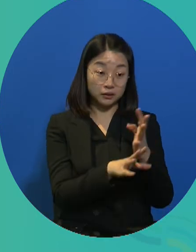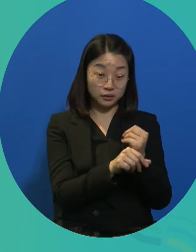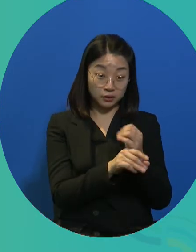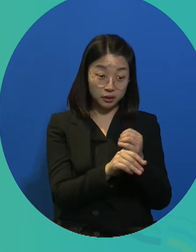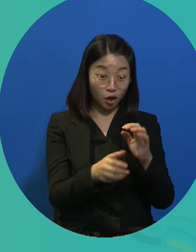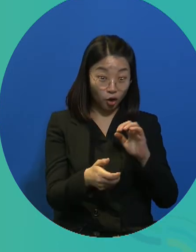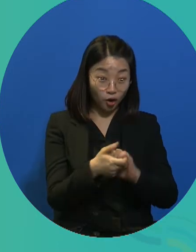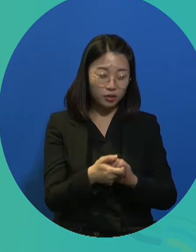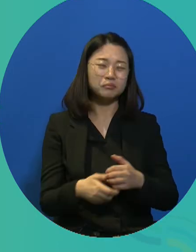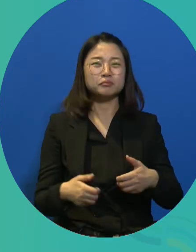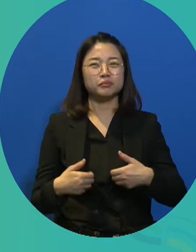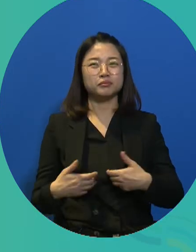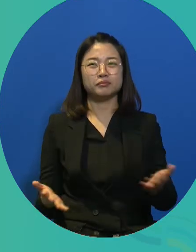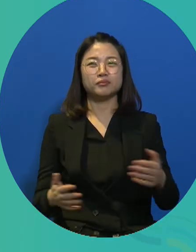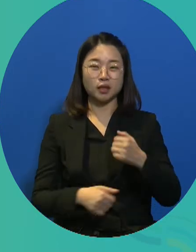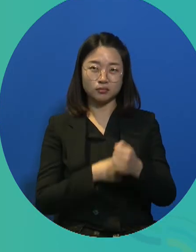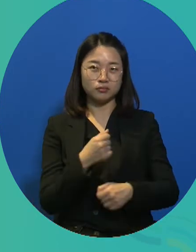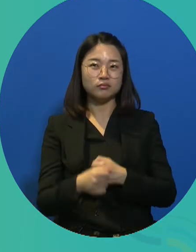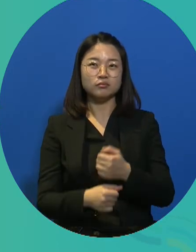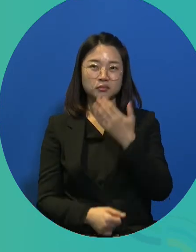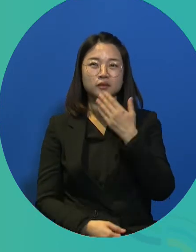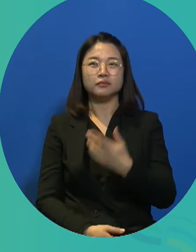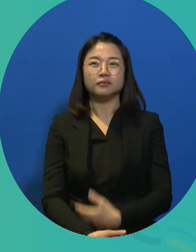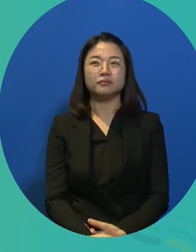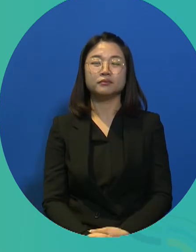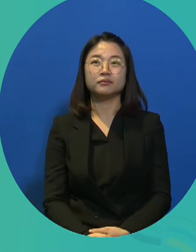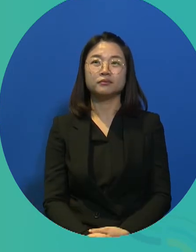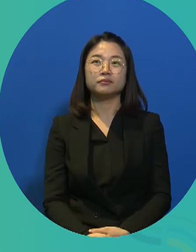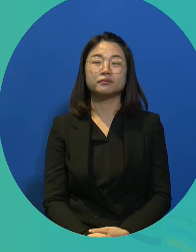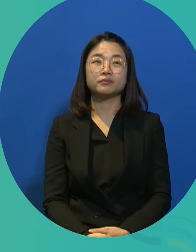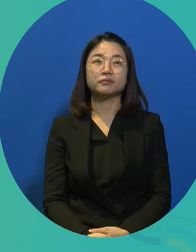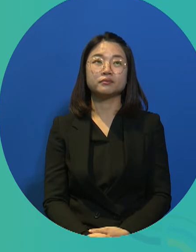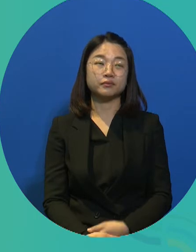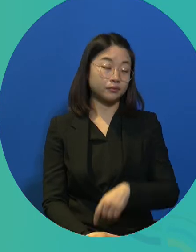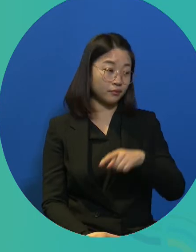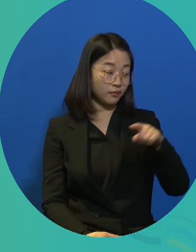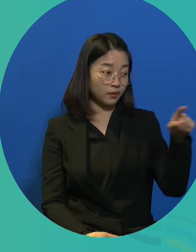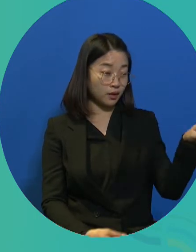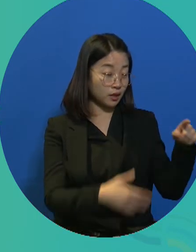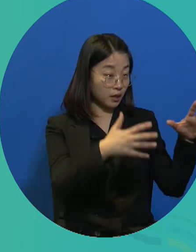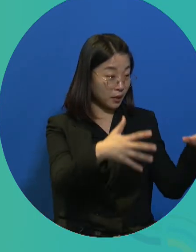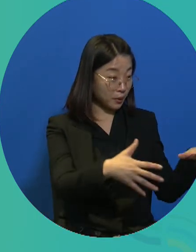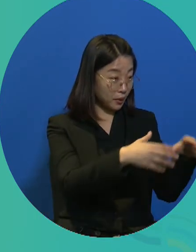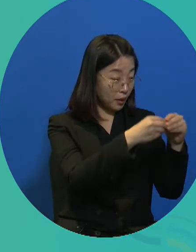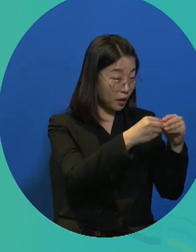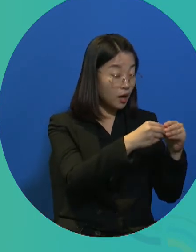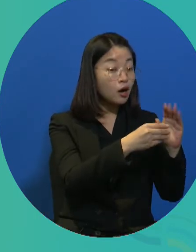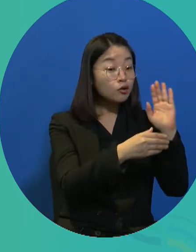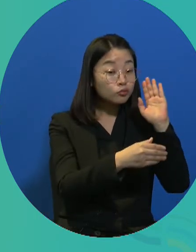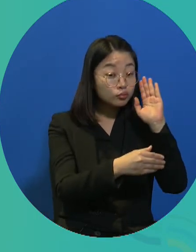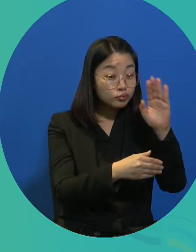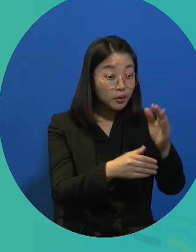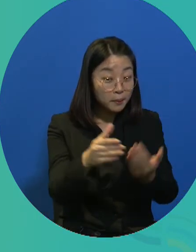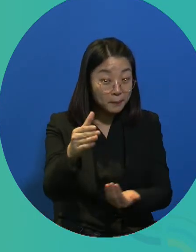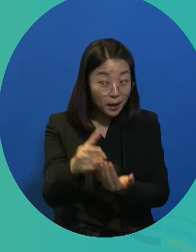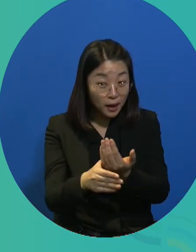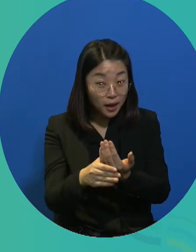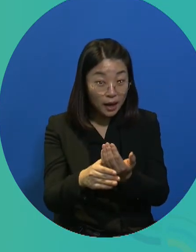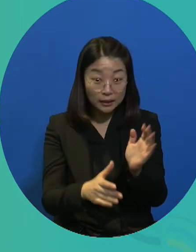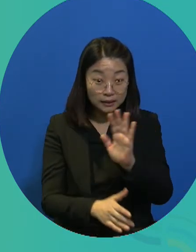없습니다. 그 선택 의정서 비준 이후의 사건에 대해서만 위원회가 사안을 다루기는